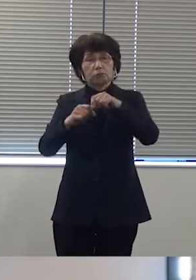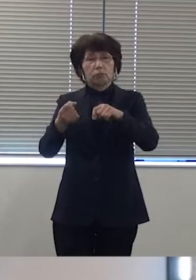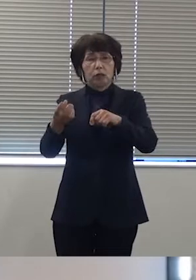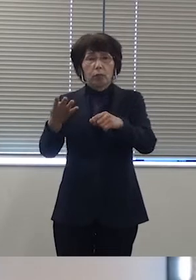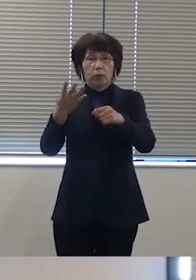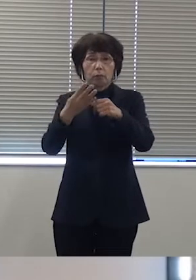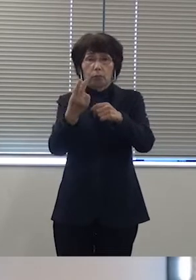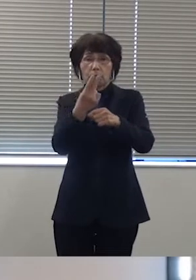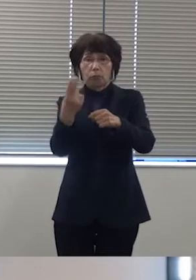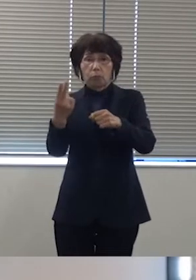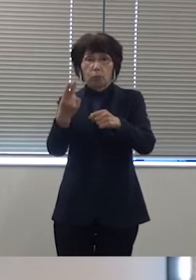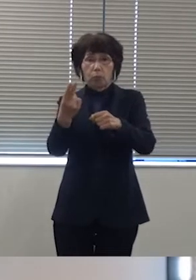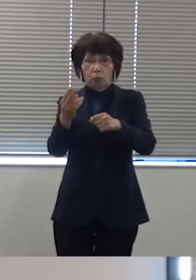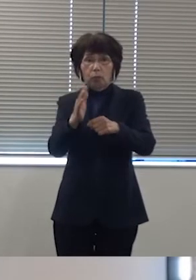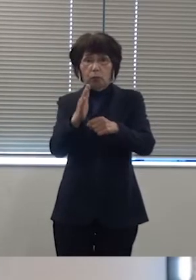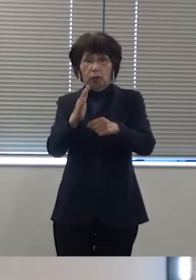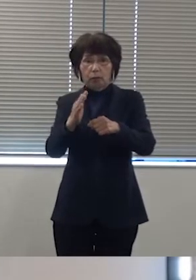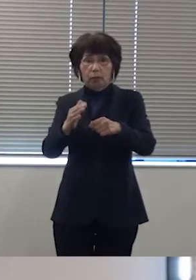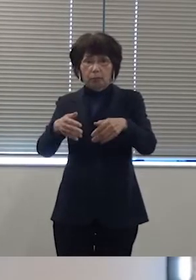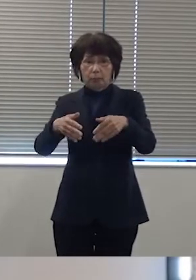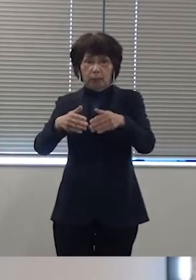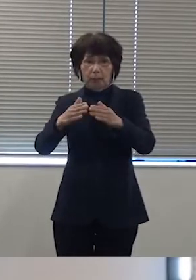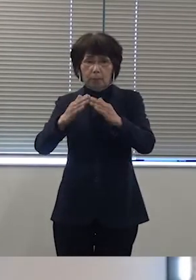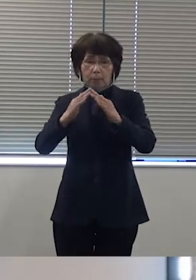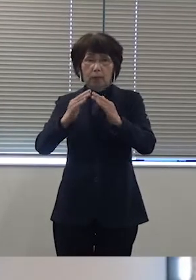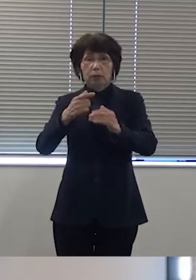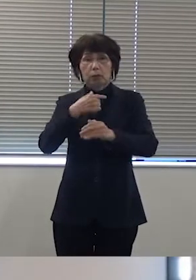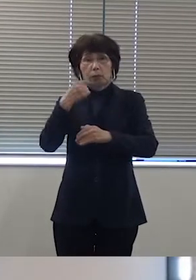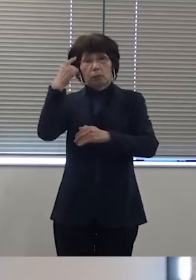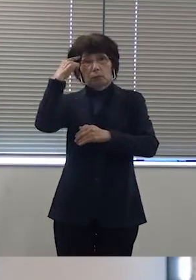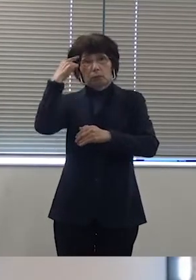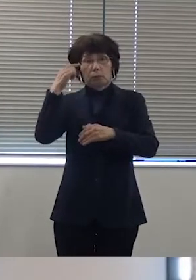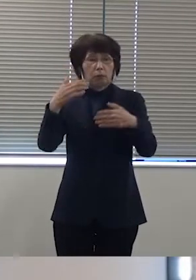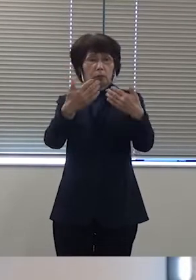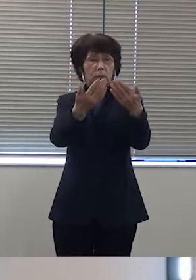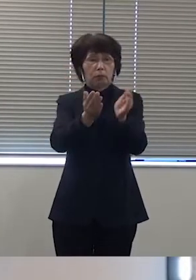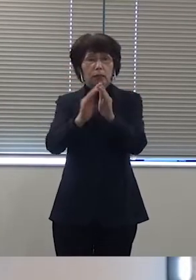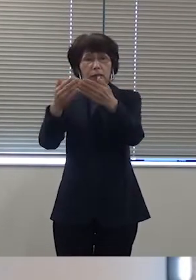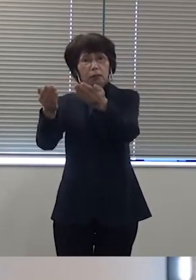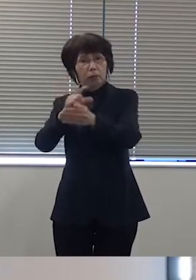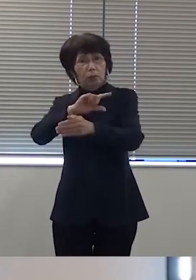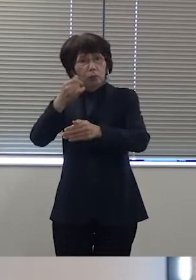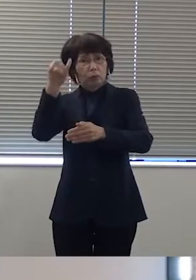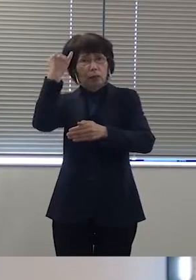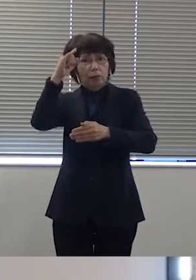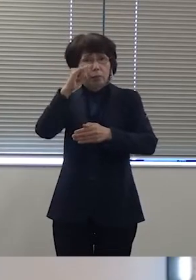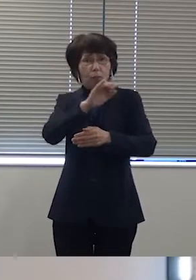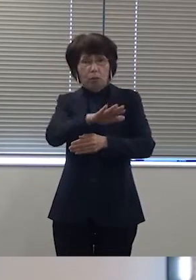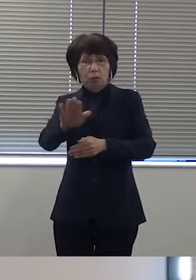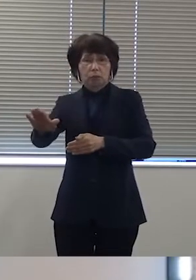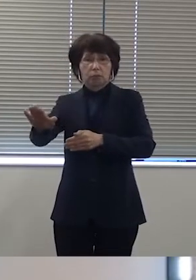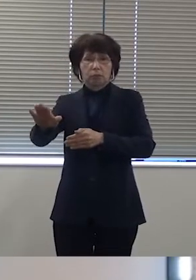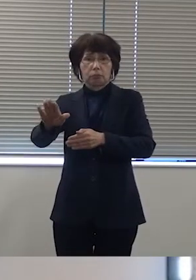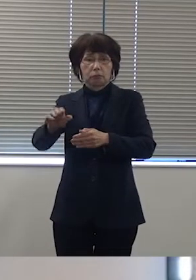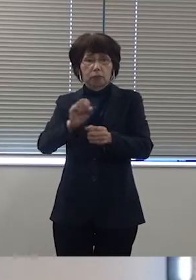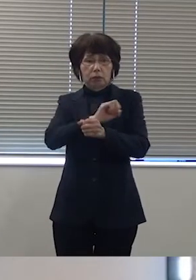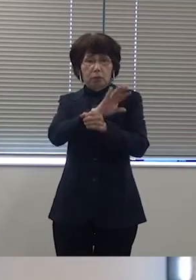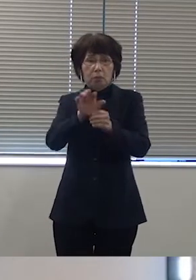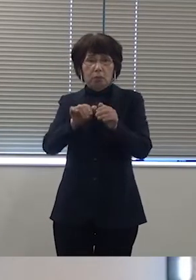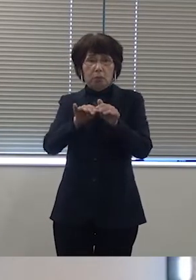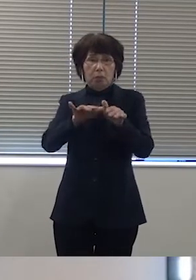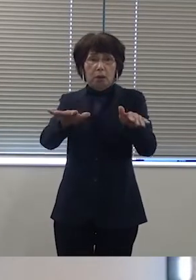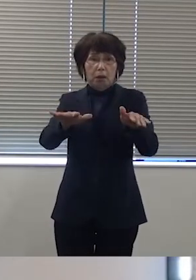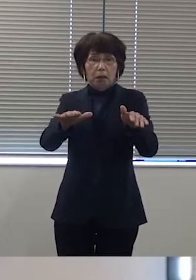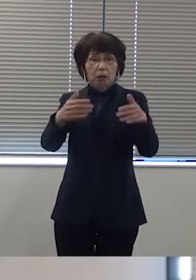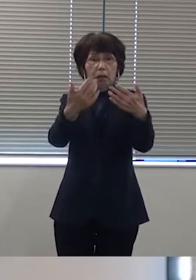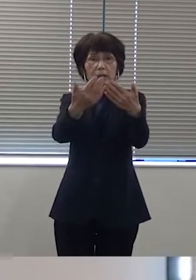体にもいろんなご意見があるし、ちょっとコロナでサイトが、団体との協議が遅れたこともあるので、まあ、令和4年度は令